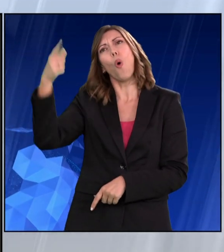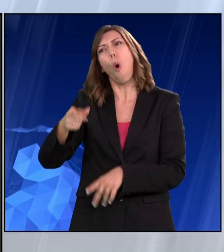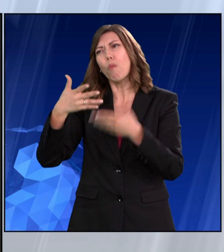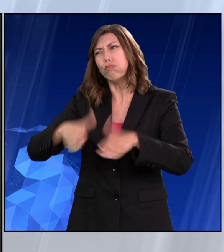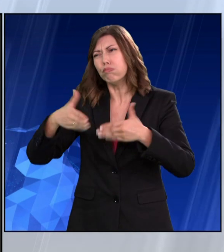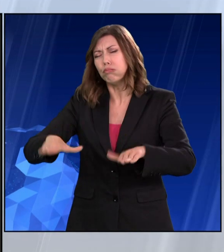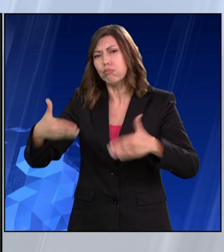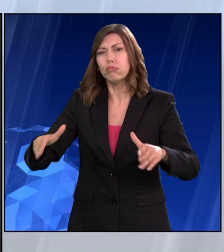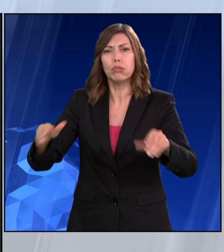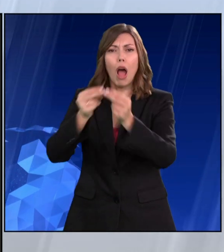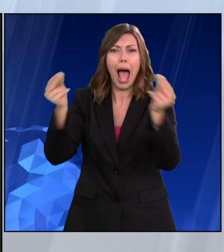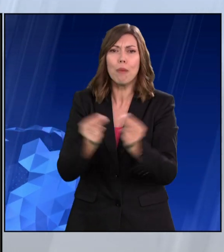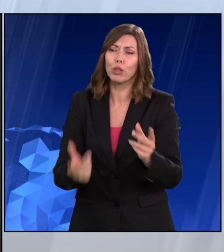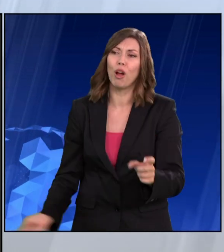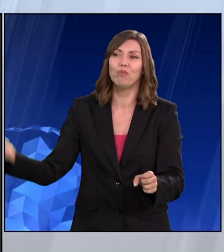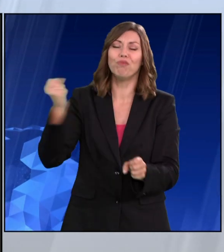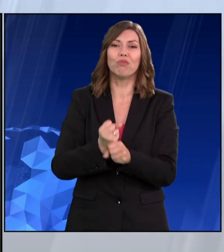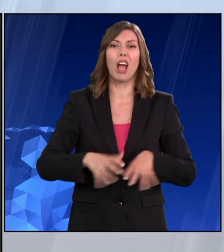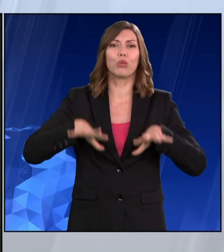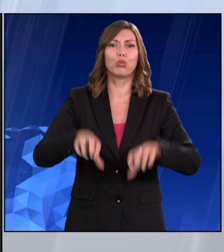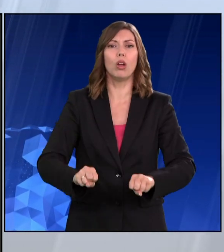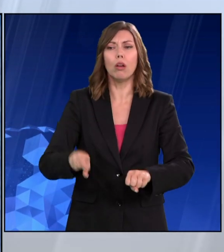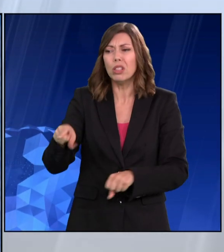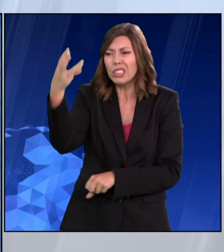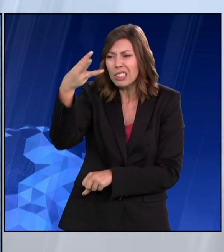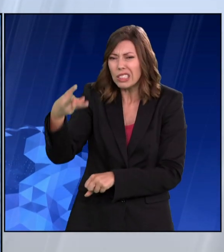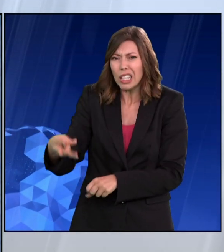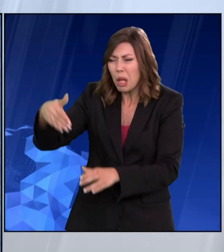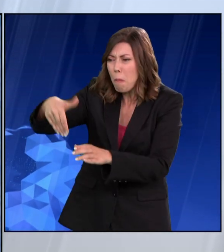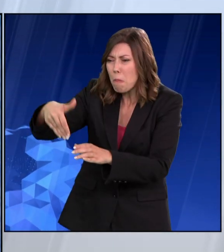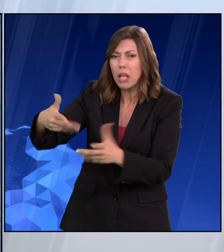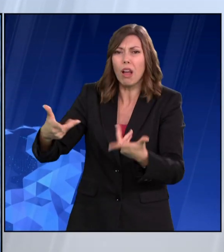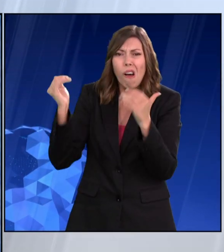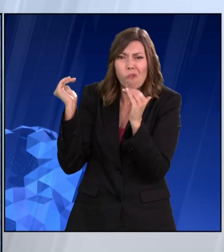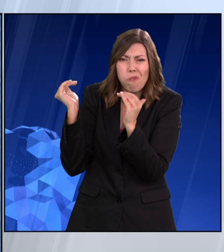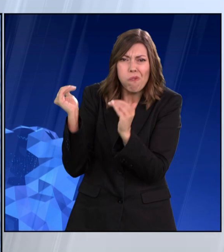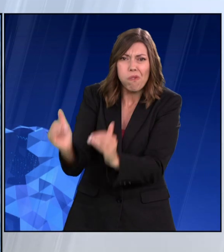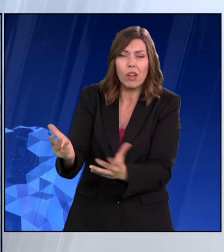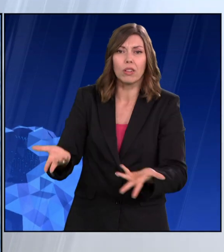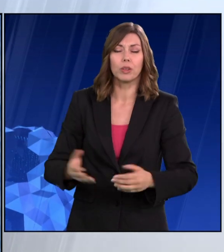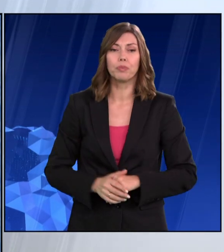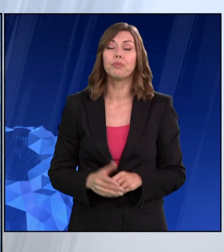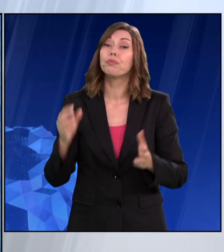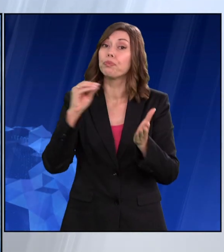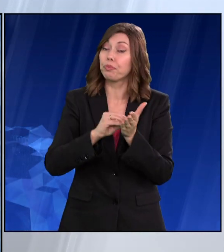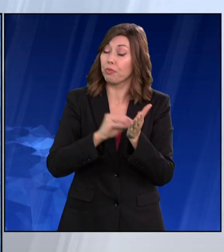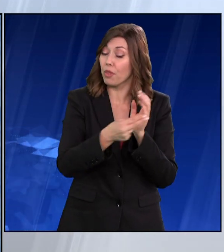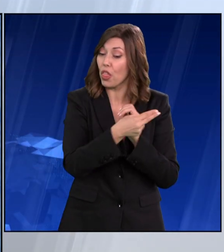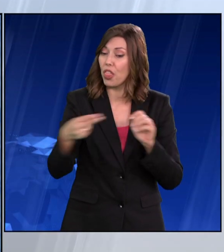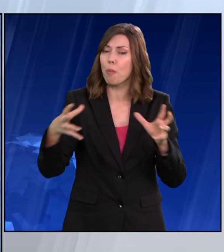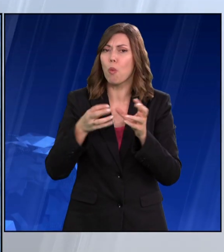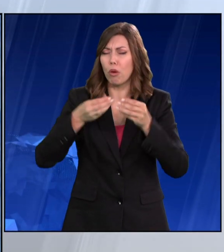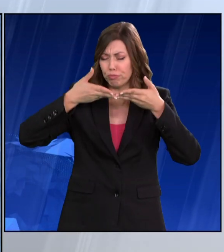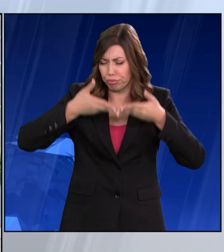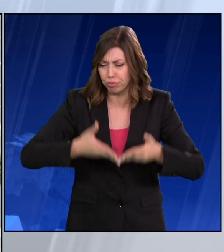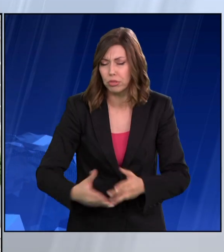δίχως να έχουν προχωρήσει οι ίδιοι σε καμία εσωτερική ανανέωση. Την ίδια ώρα συνεχίζεται η αντιπαράθεση για τα αίτια του τραγικού ναυαγίου ανοιχτά της Πύλου, με τη Νέα Δημοκρατία